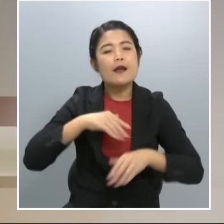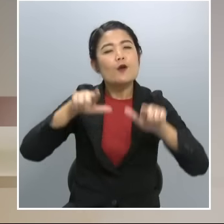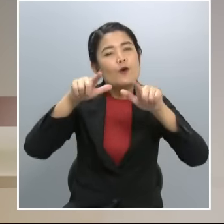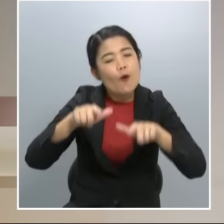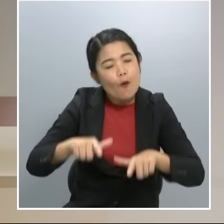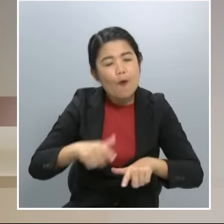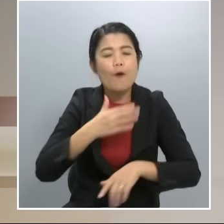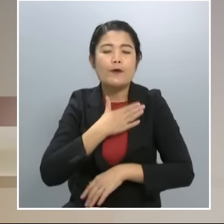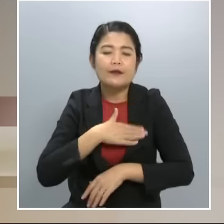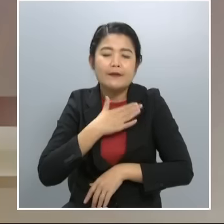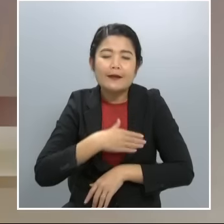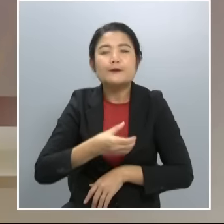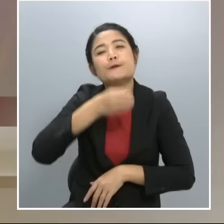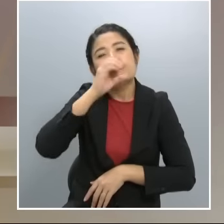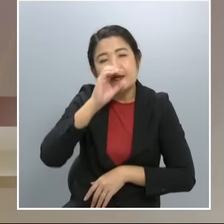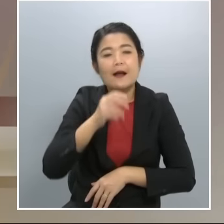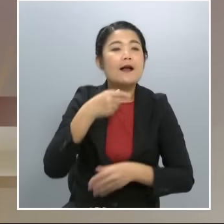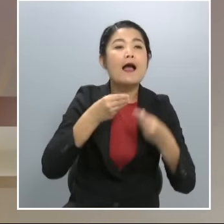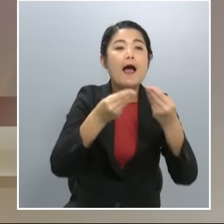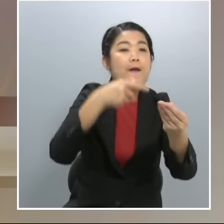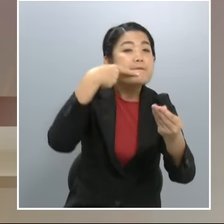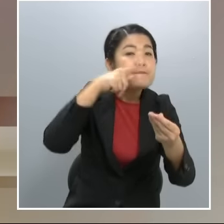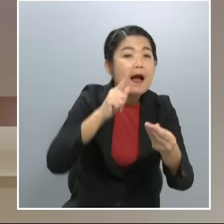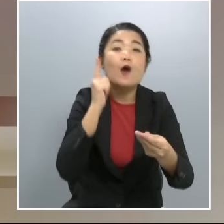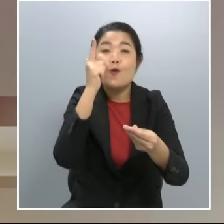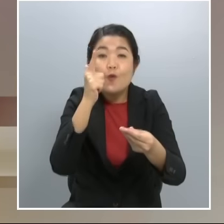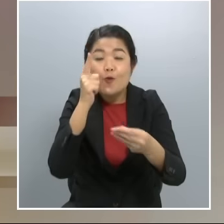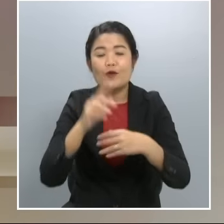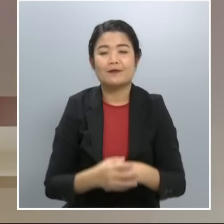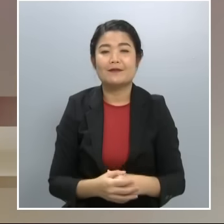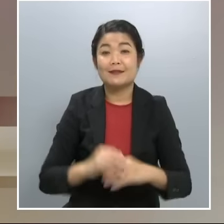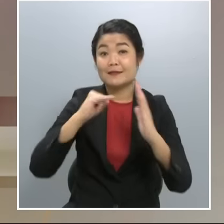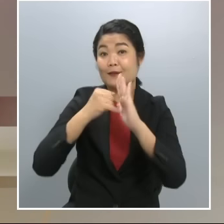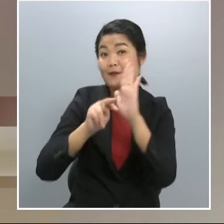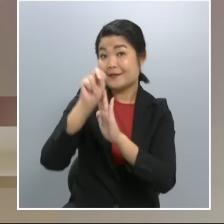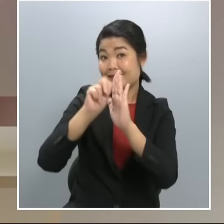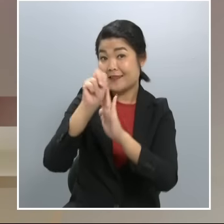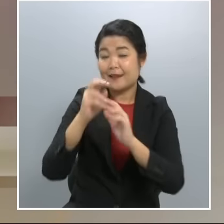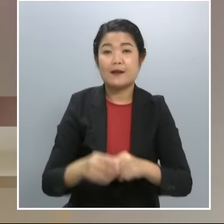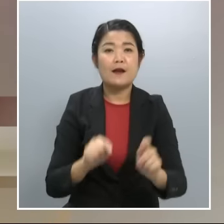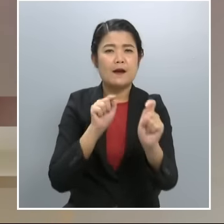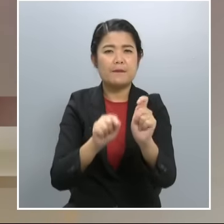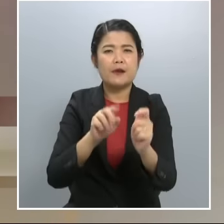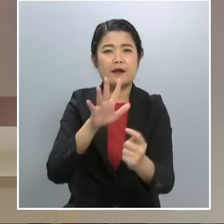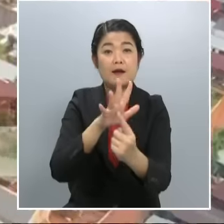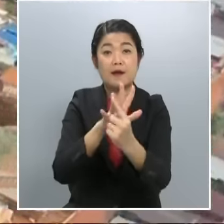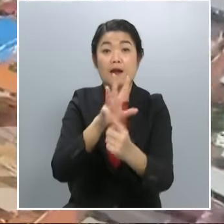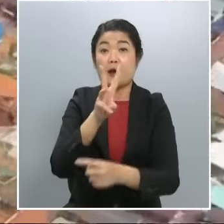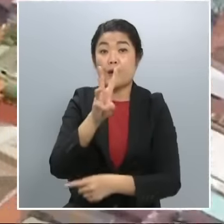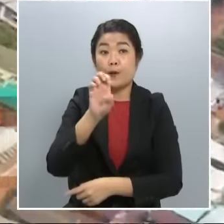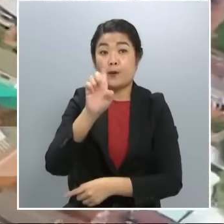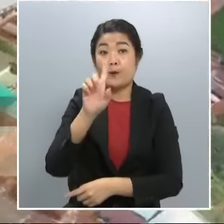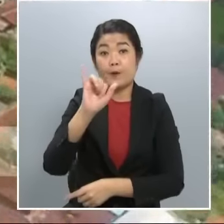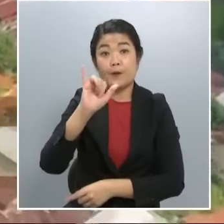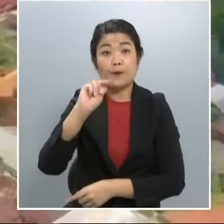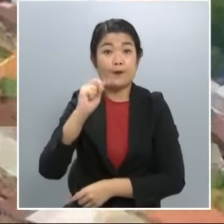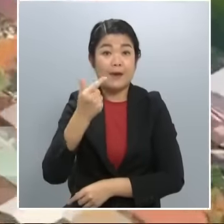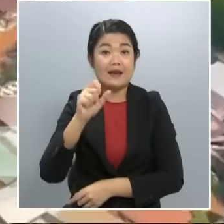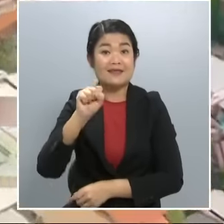ชมท่านผู้ชมฮะจังหวัดน่านต่อไปก็คือเวียงสาซึ่งรับน้ำจากอำเภอเมือง